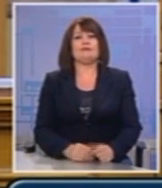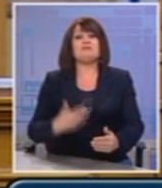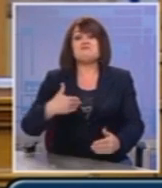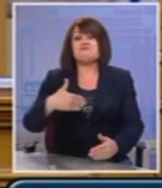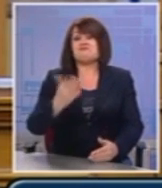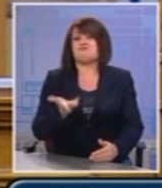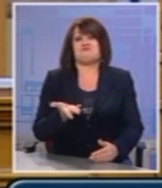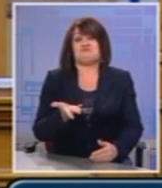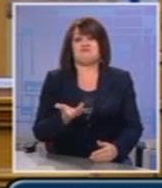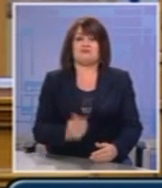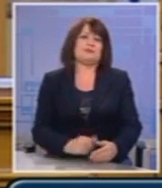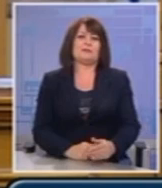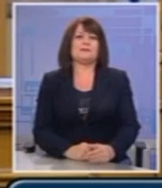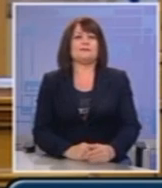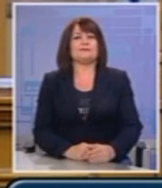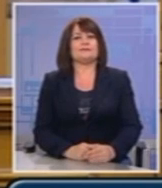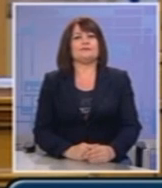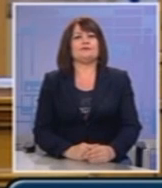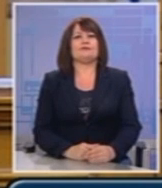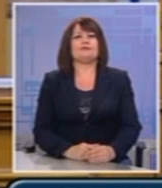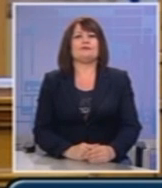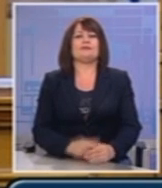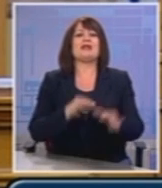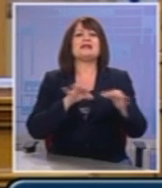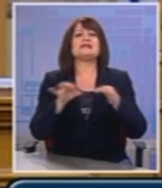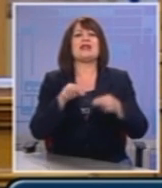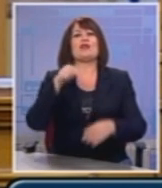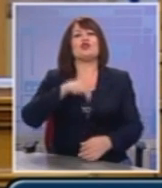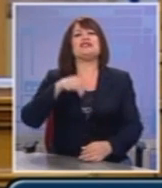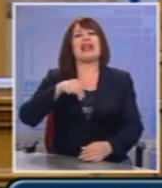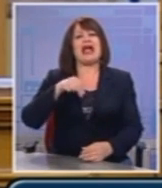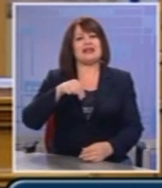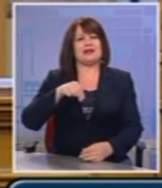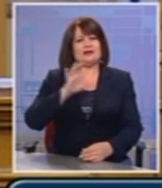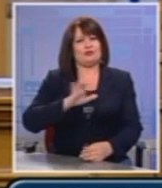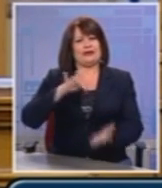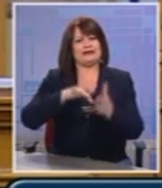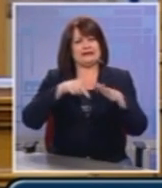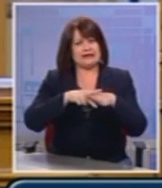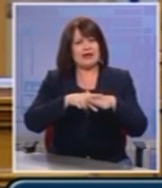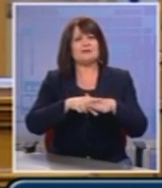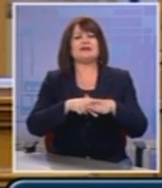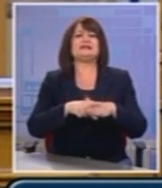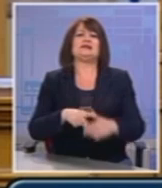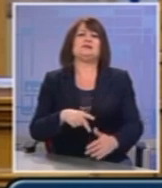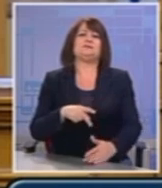βραχυπρόθεσμο έχει πρόθεση αλλαγή το σχέδιο ι είναι πολύ μεγαλύτερο ενώς τρεις